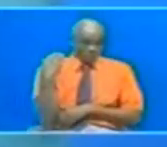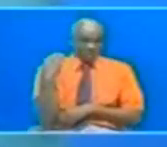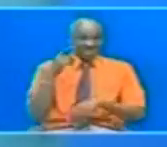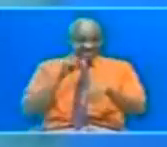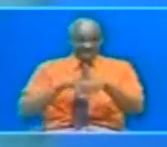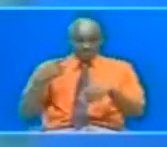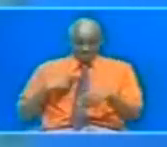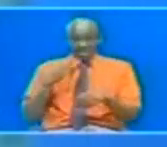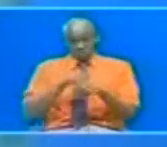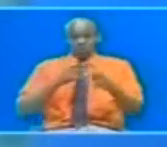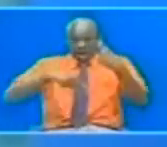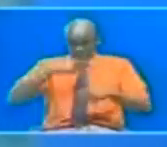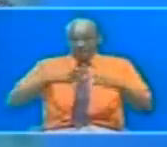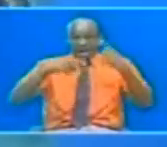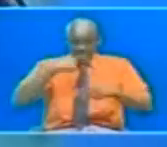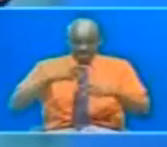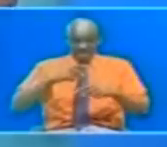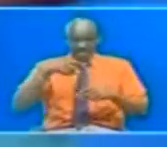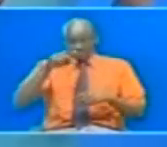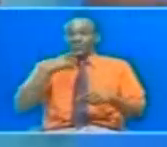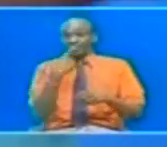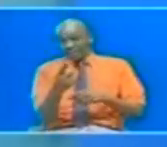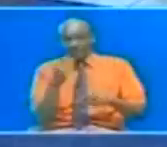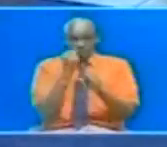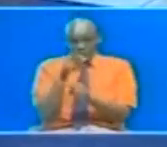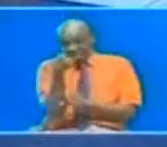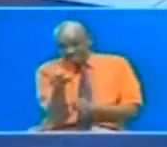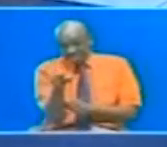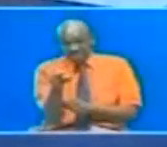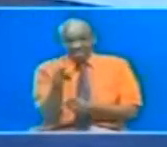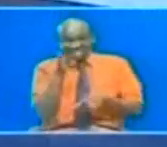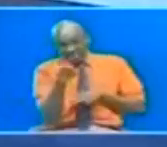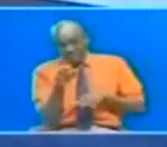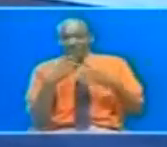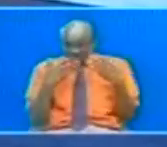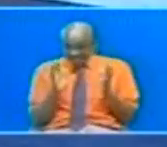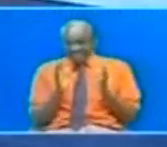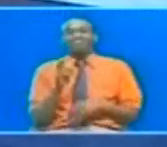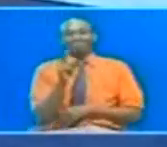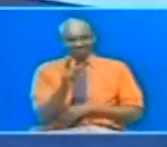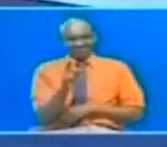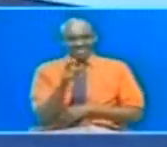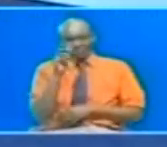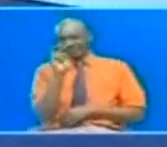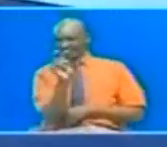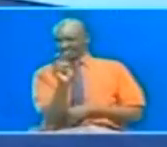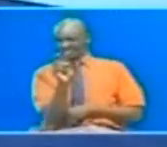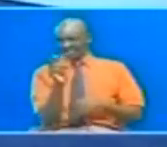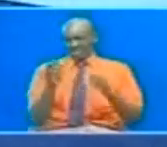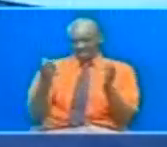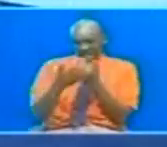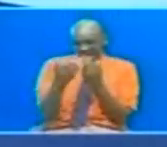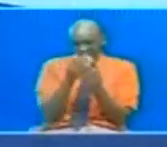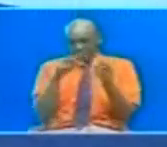nilikuwa nafanya hiyo acrobatic. Uh-huh. Walikuwa wananiambia nifanye hii step. Uh-huh. Nikifanya. Uh-huh. Wananiangalia